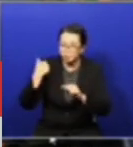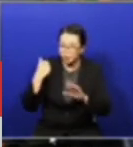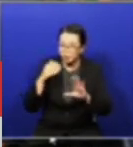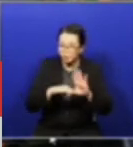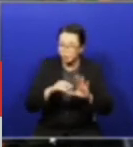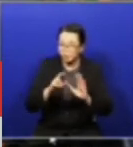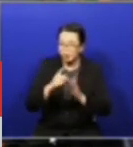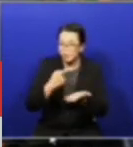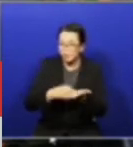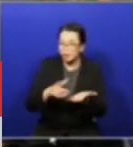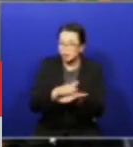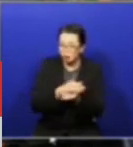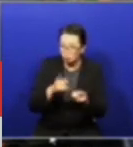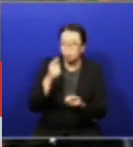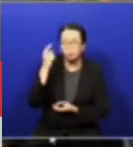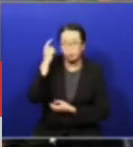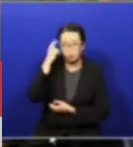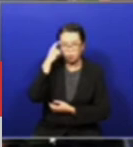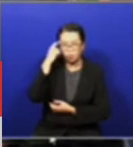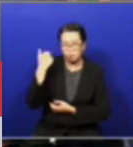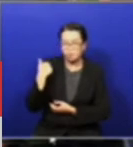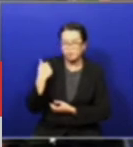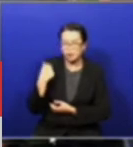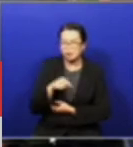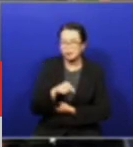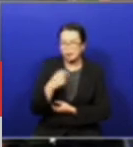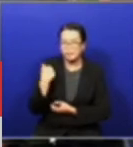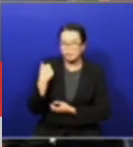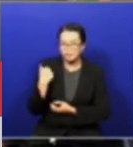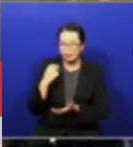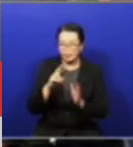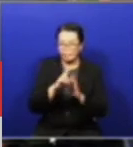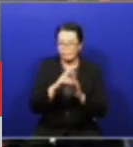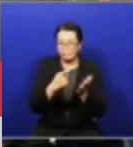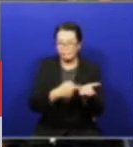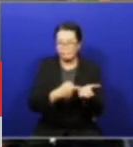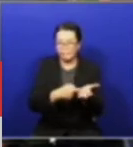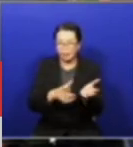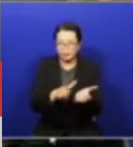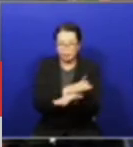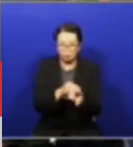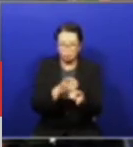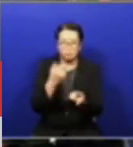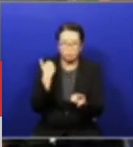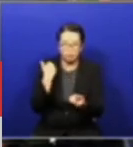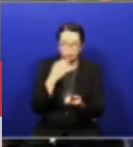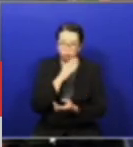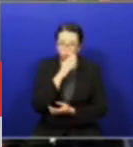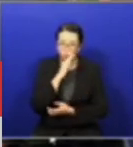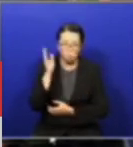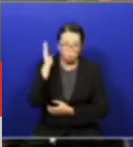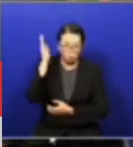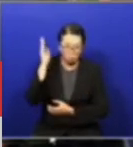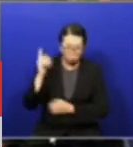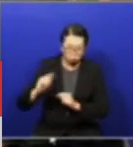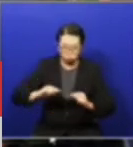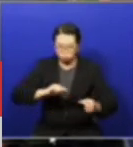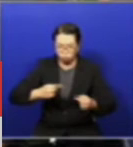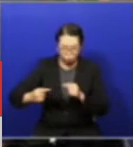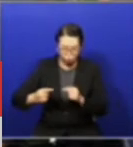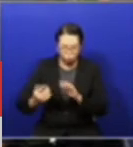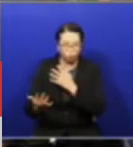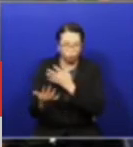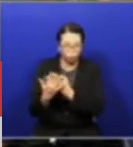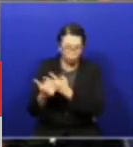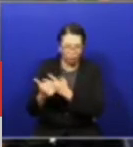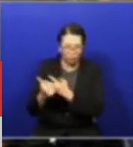งานประกันสังคมรู้ท่านประธานฟังให้ดีนะครับอันนี้ไฮไลท์เลยนะนี่ถ้าเป็นอภิปรายไม่ไว้วางใจมีคนติดคุกอ่ะป